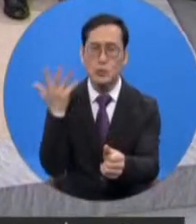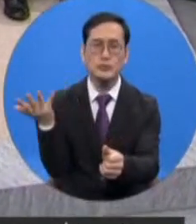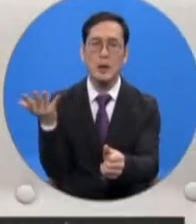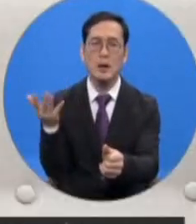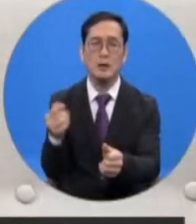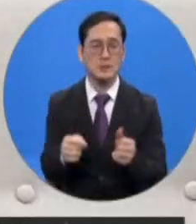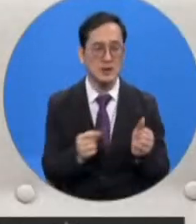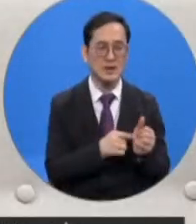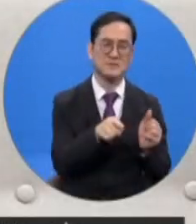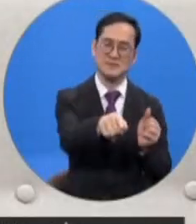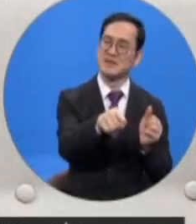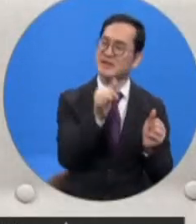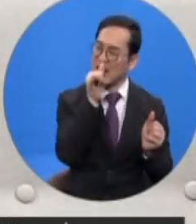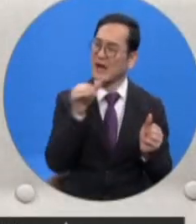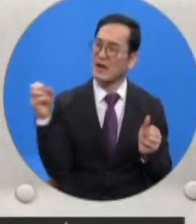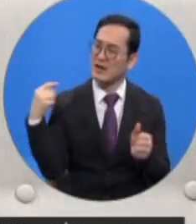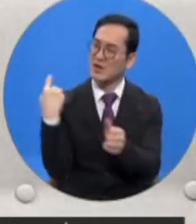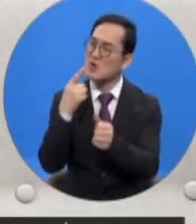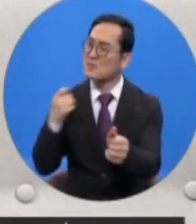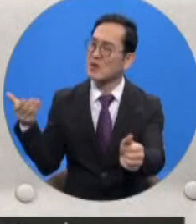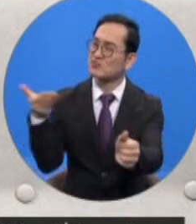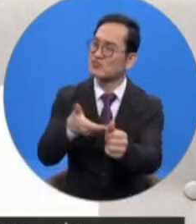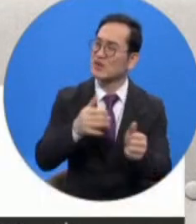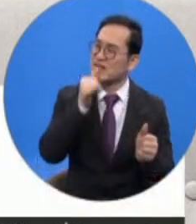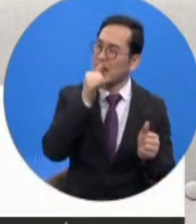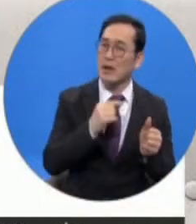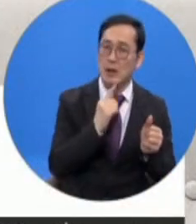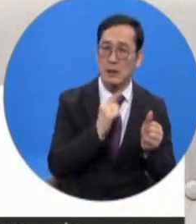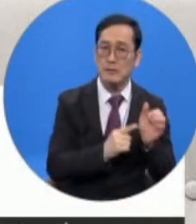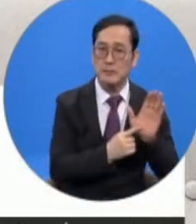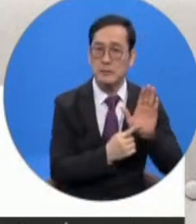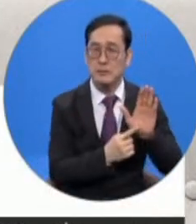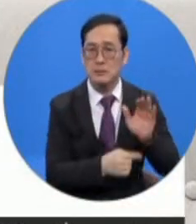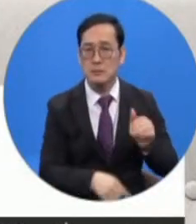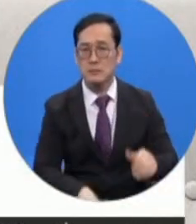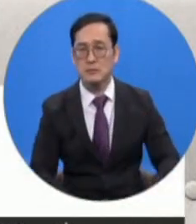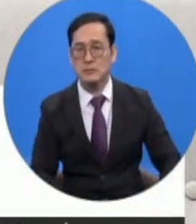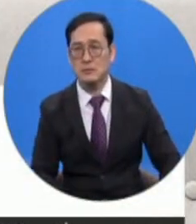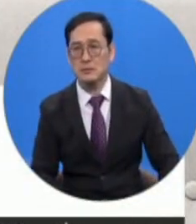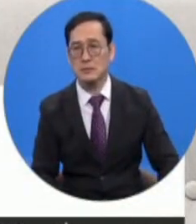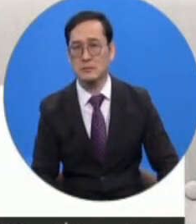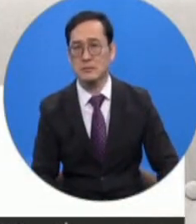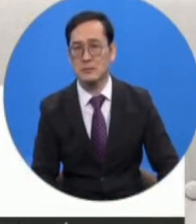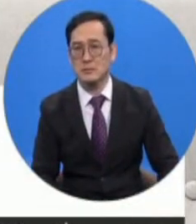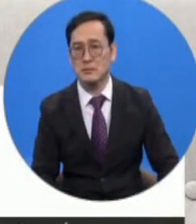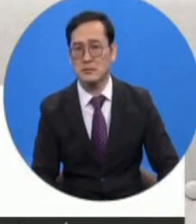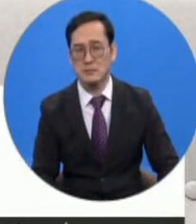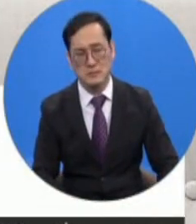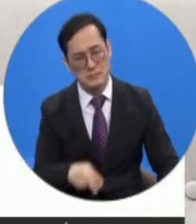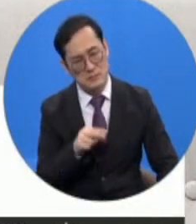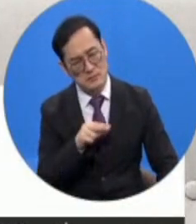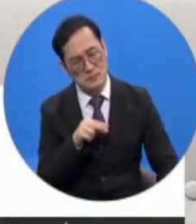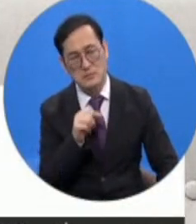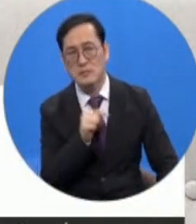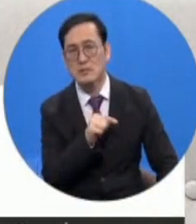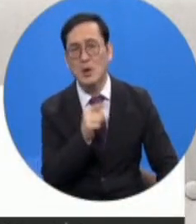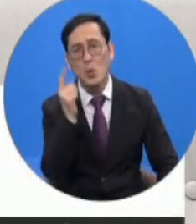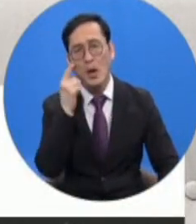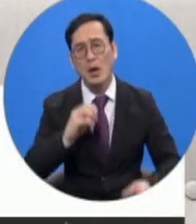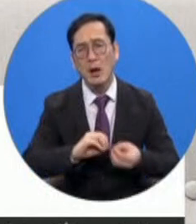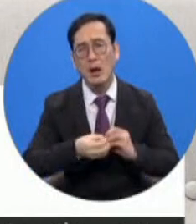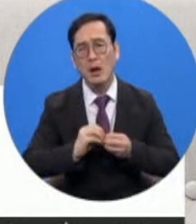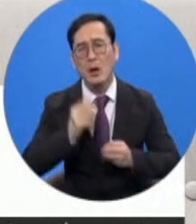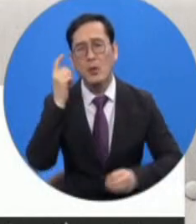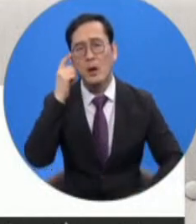불난 집에 기름을 부으려고 했던 것이 아닌가 일단은 그런 생각이 드는데 열린 민주당의